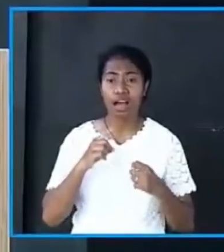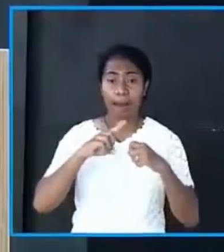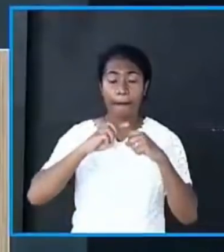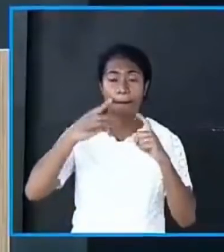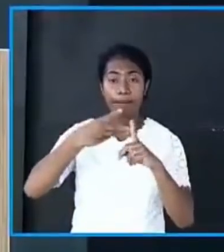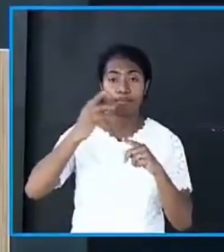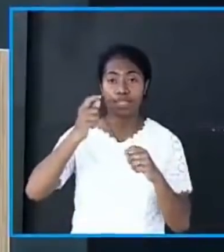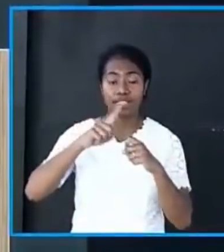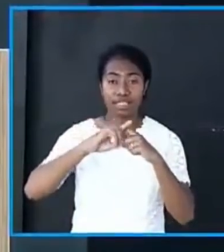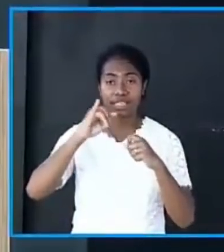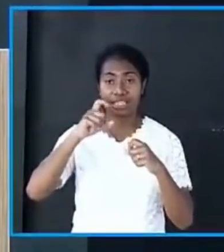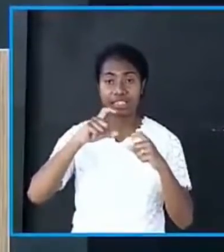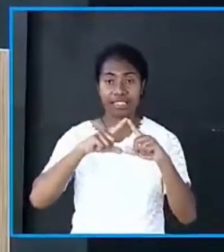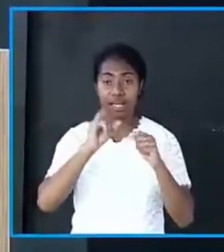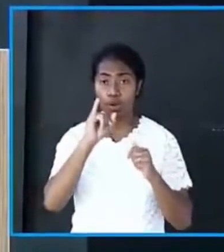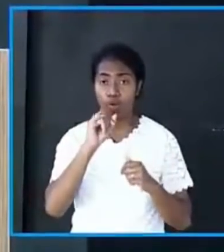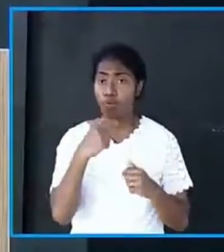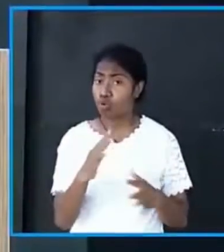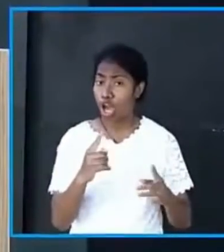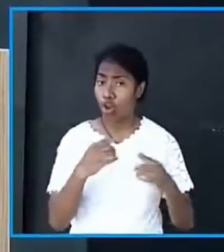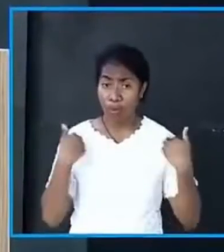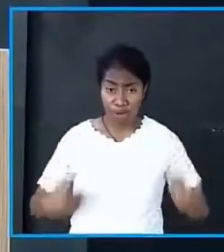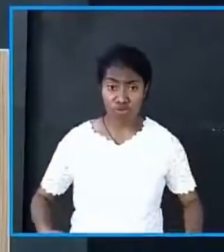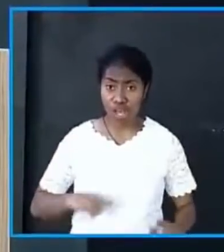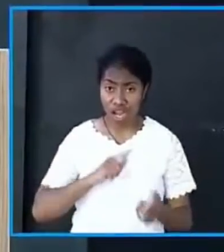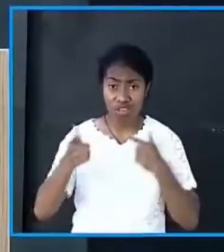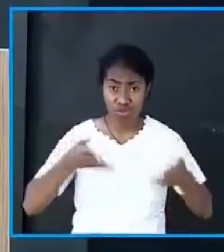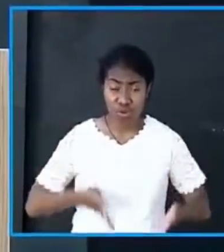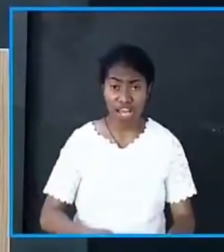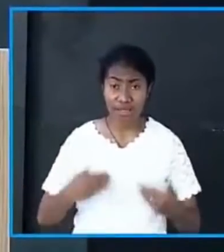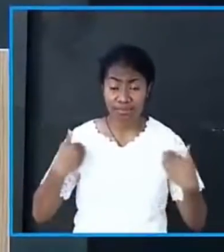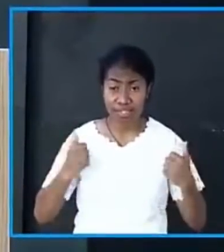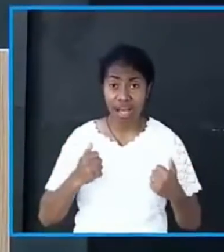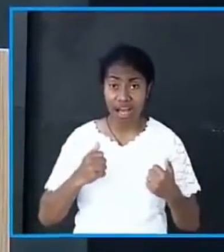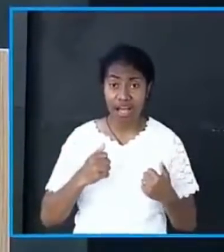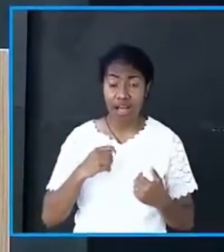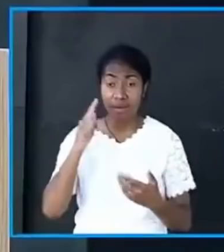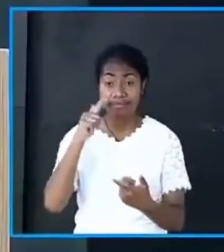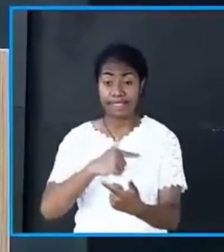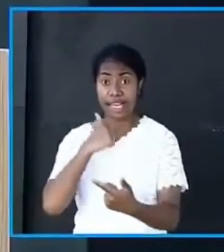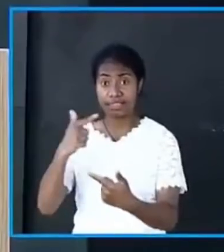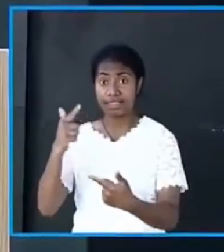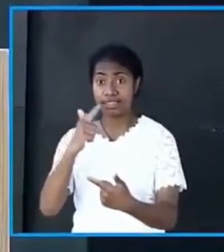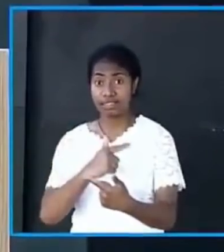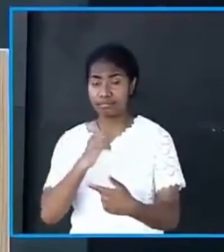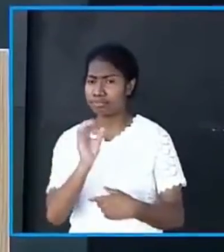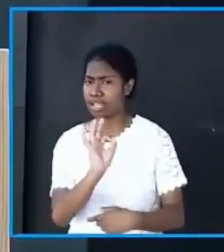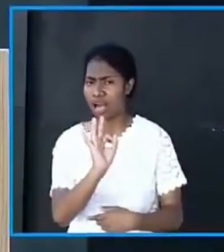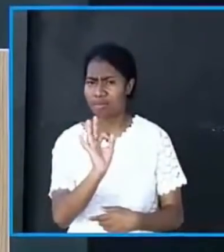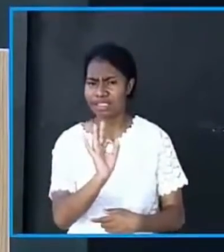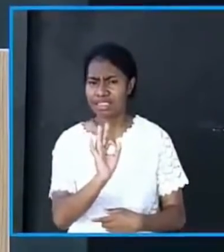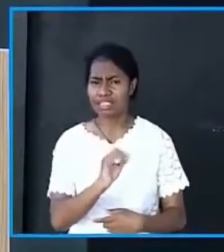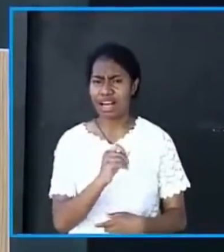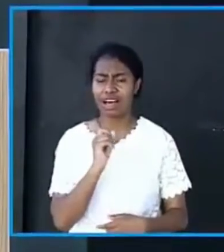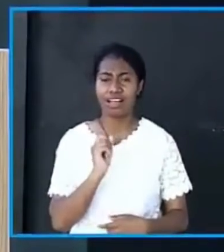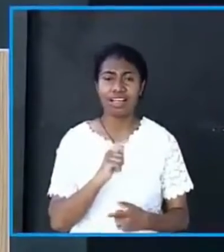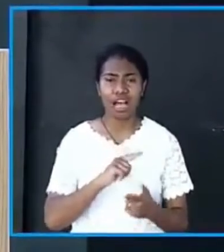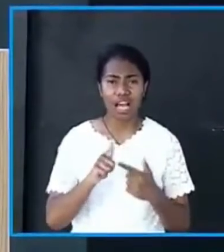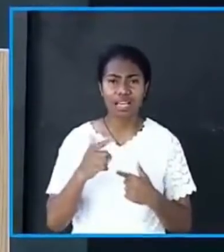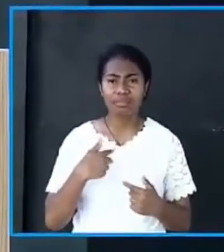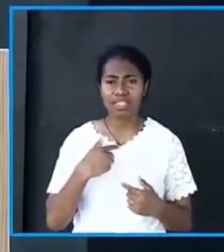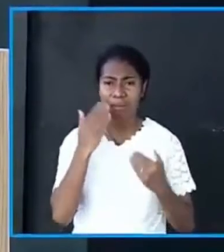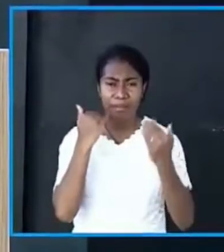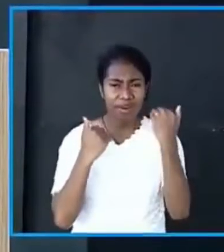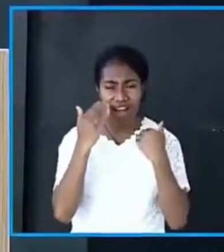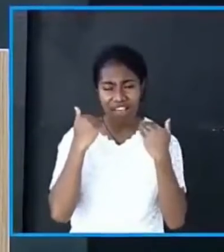menyanyi Hai di akhir menangis ya Lalu ada bilang Mengapa